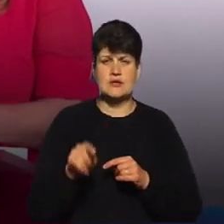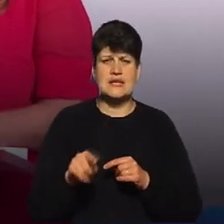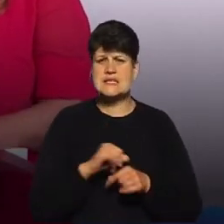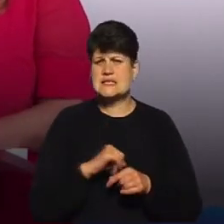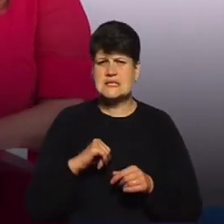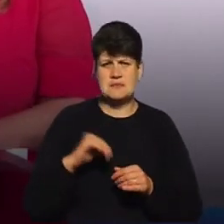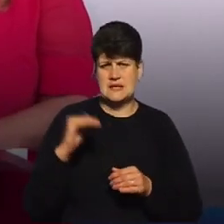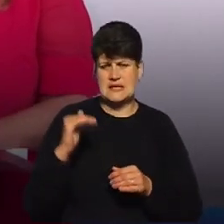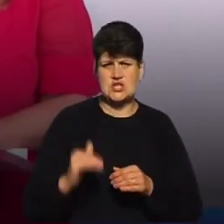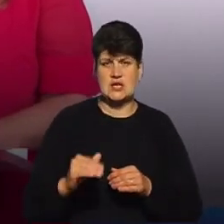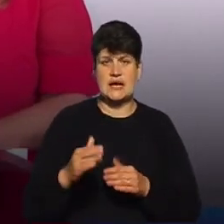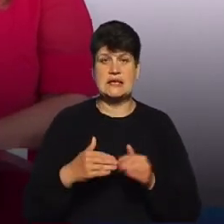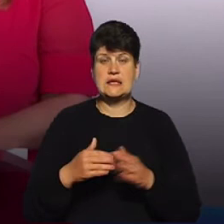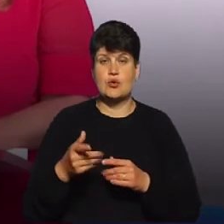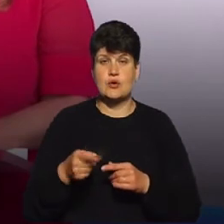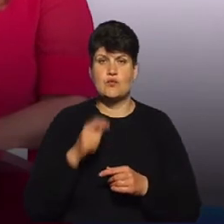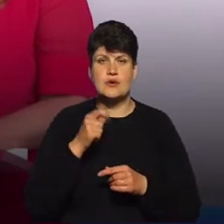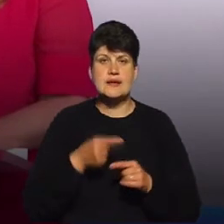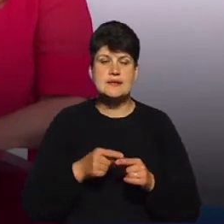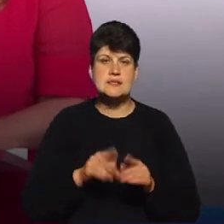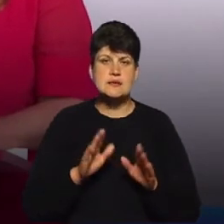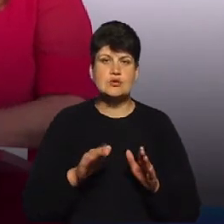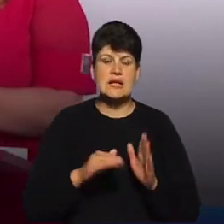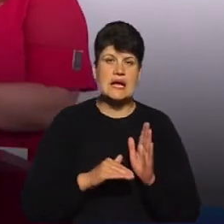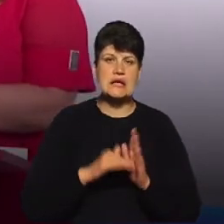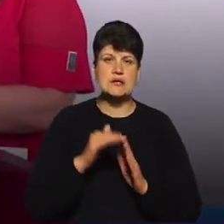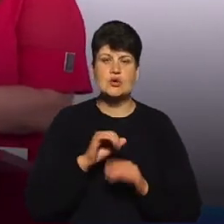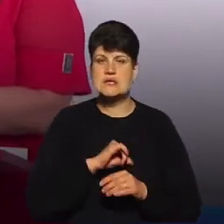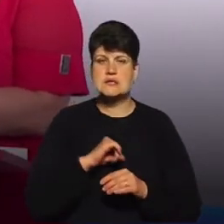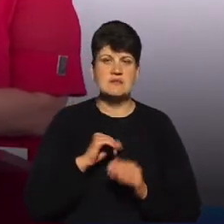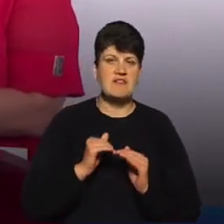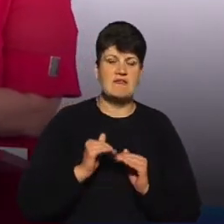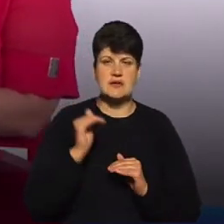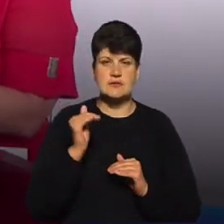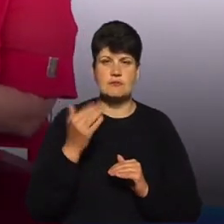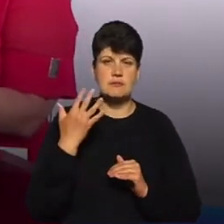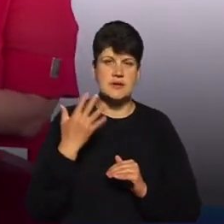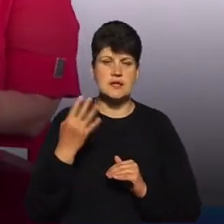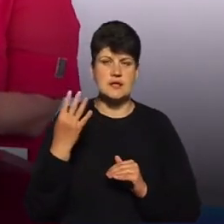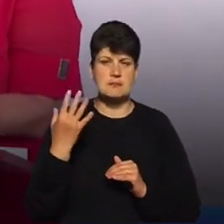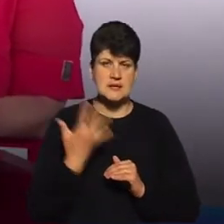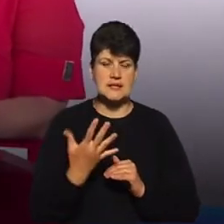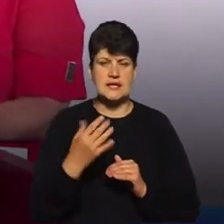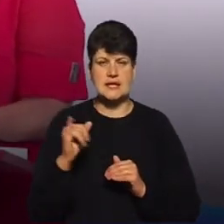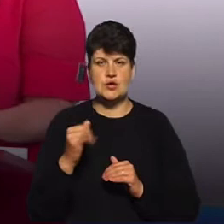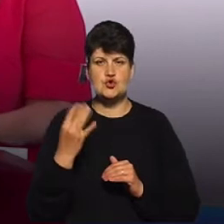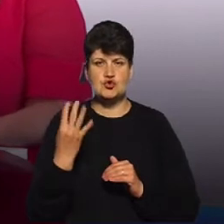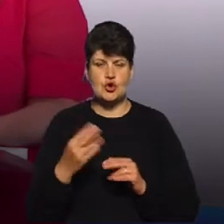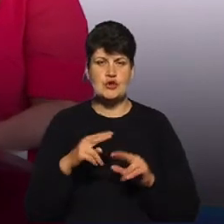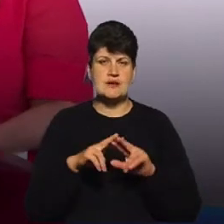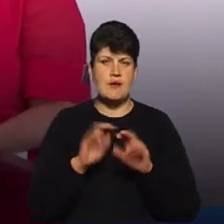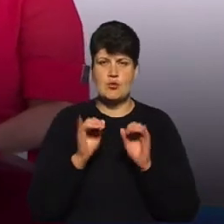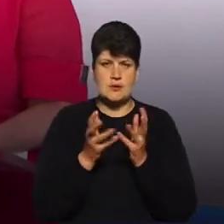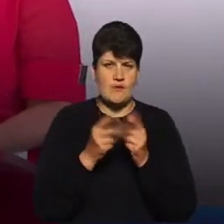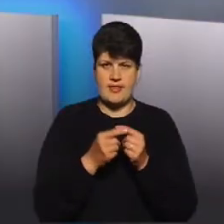це буде категорія одна із вищих, тому що 5-4-зіркових готелей в нас на пальцях можна перерахувати. І дійсно,